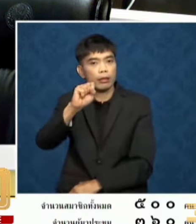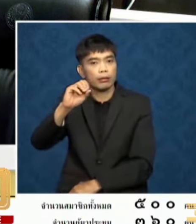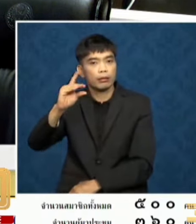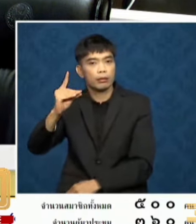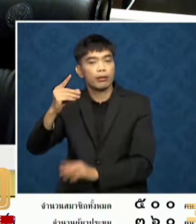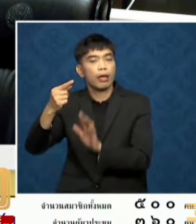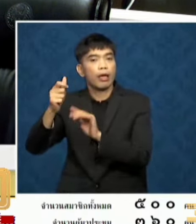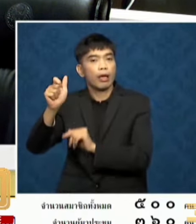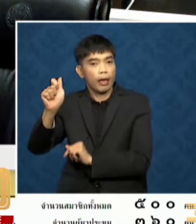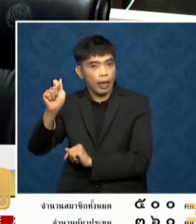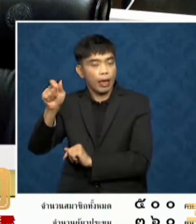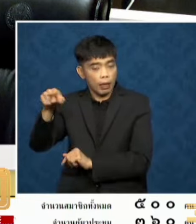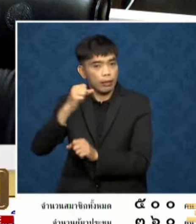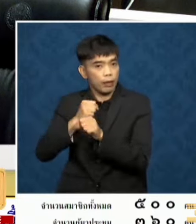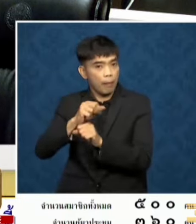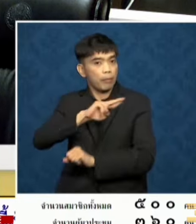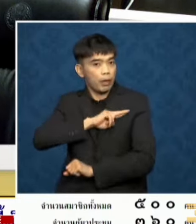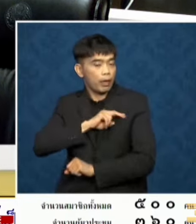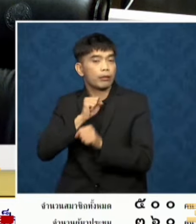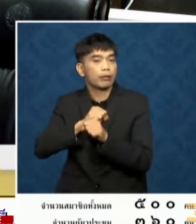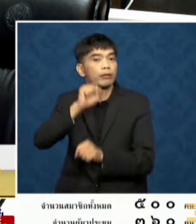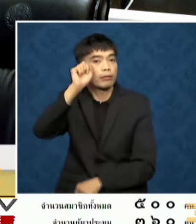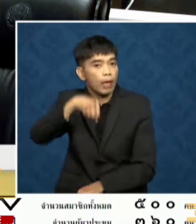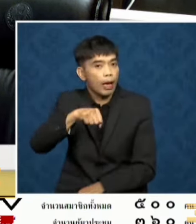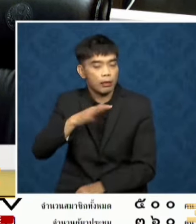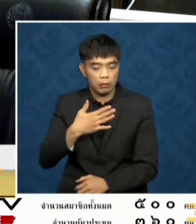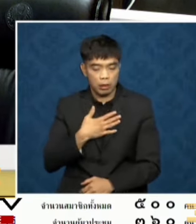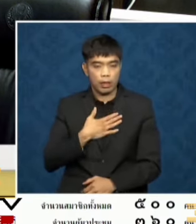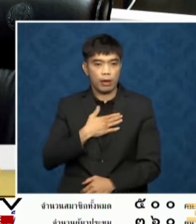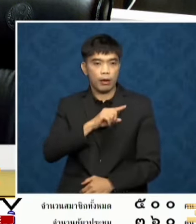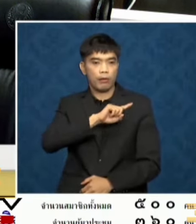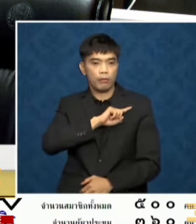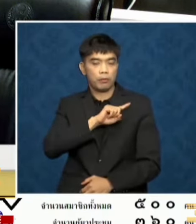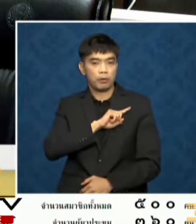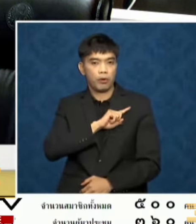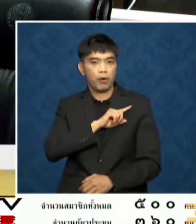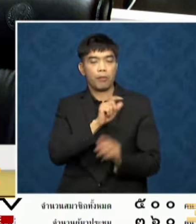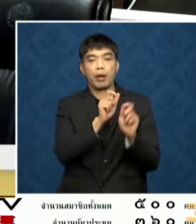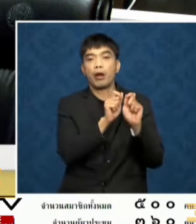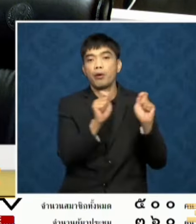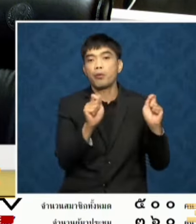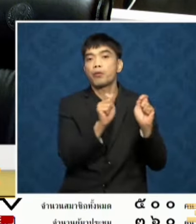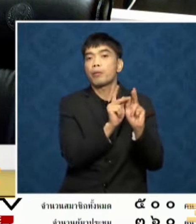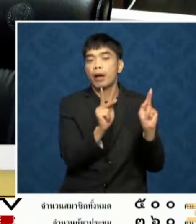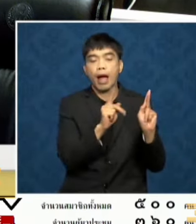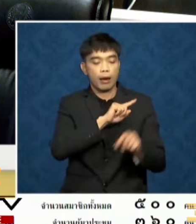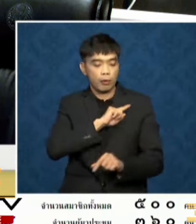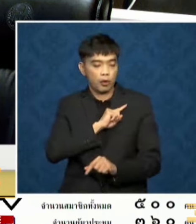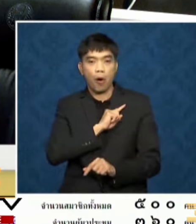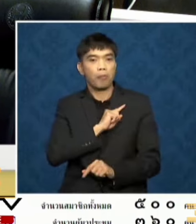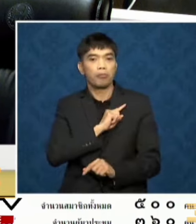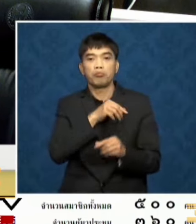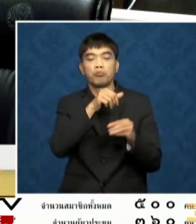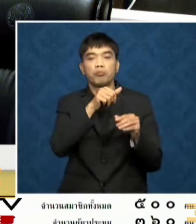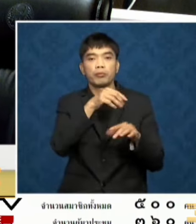ไม่เนื่องจากผมเองไม่ได้อยู่ในอนุกรรมธิการนะครับในการศึกษารายละเอียดในโครงการครับอยากจะขอตั้งคำถามไปยังถึงกรรมธิการทุกท่